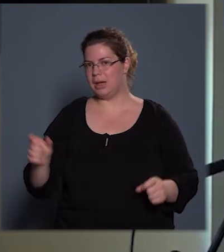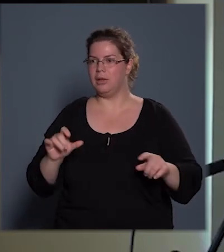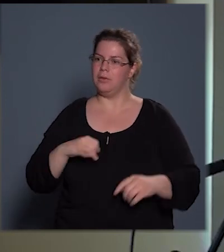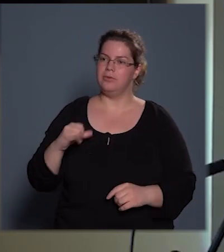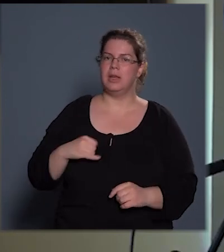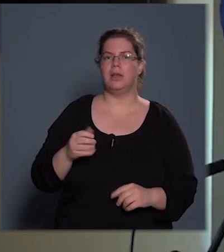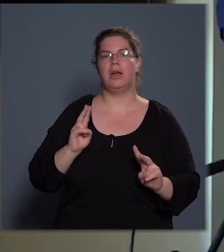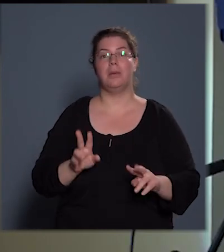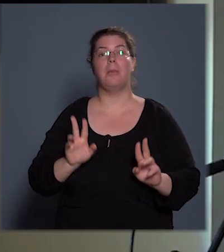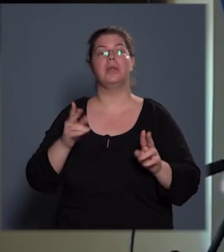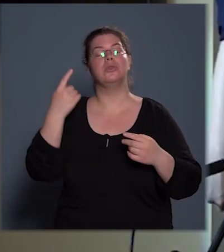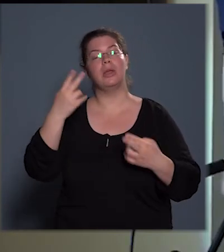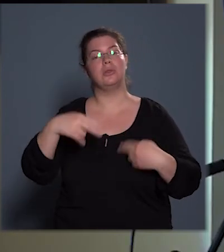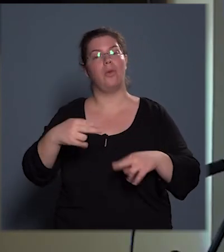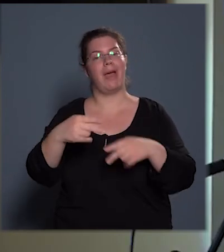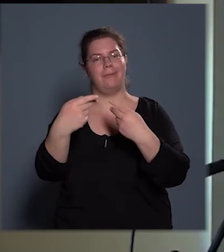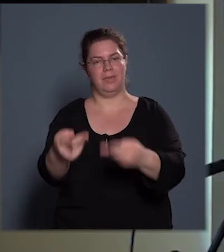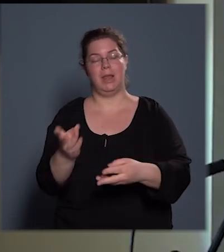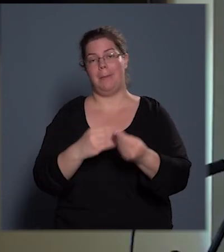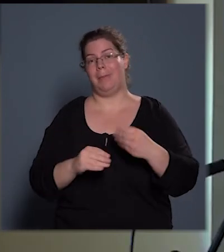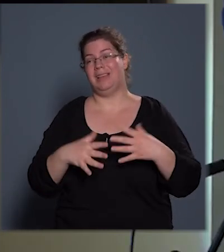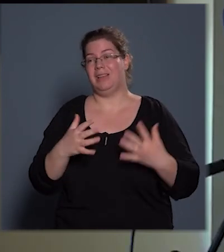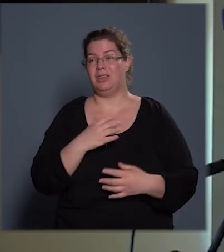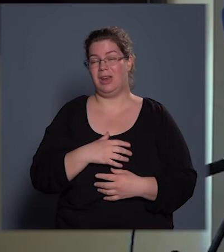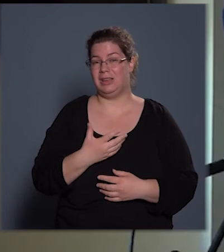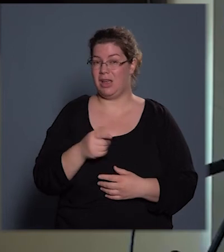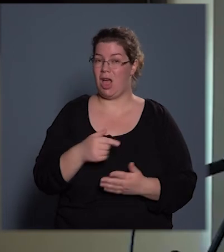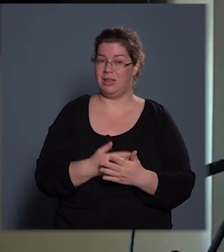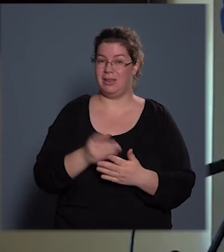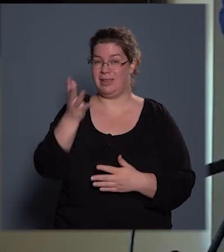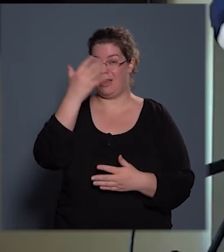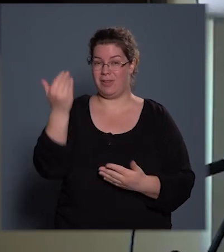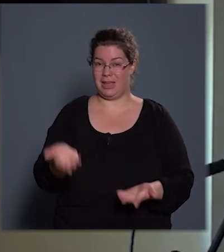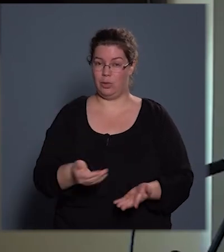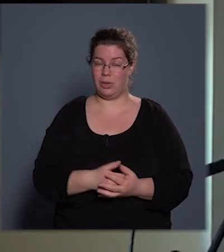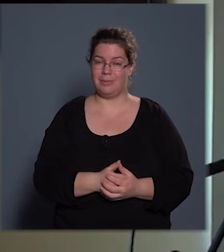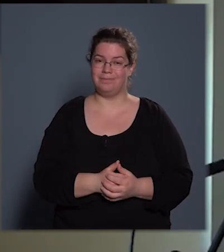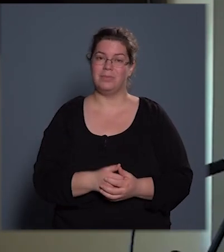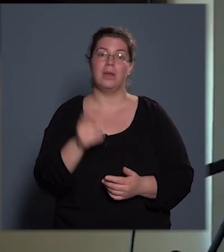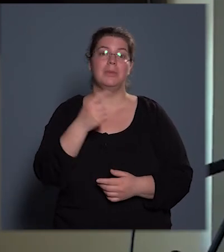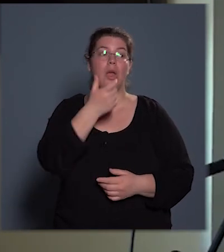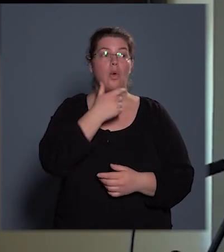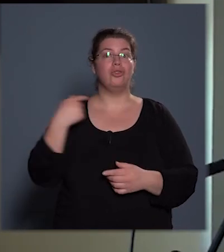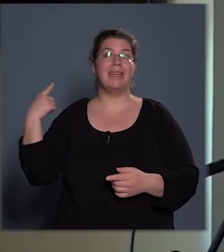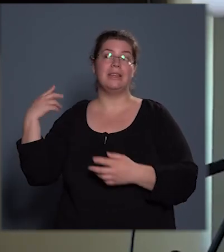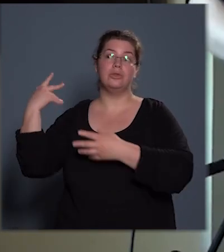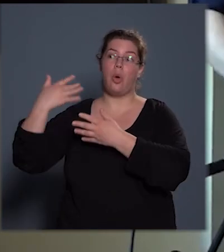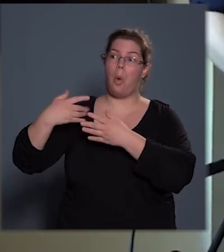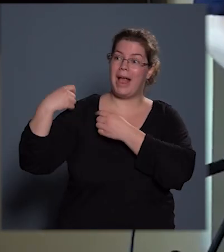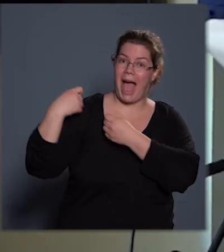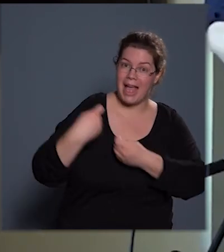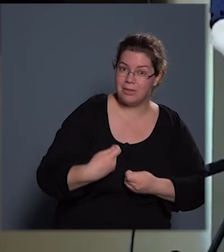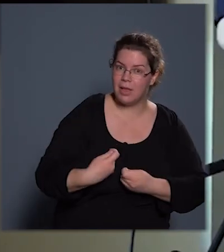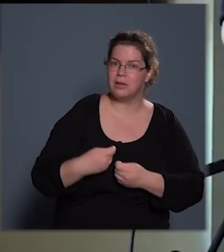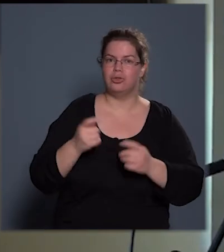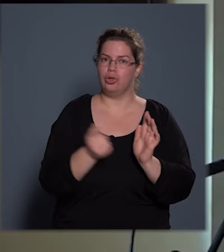akik majd ezt tovább tudják vinni, mert a nagy tragédia az lenne, hogyha ez elfelejtődne. Amit az őseinktől átvettünk, és amit